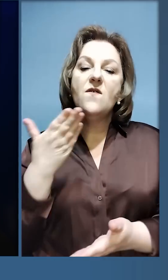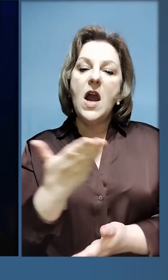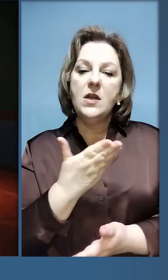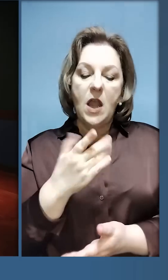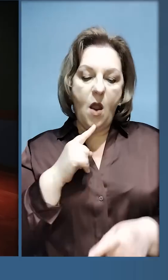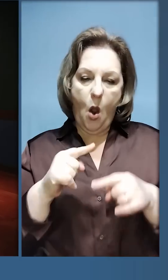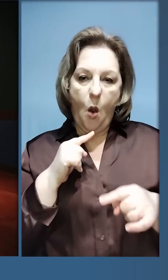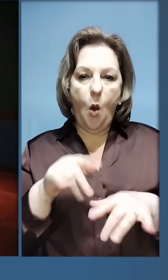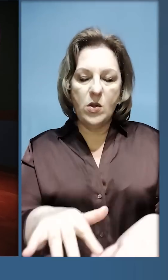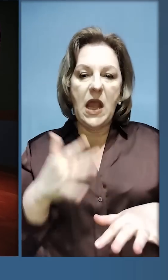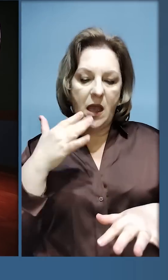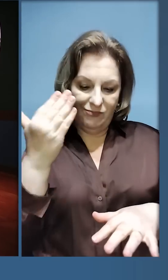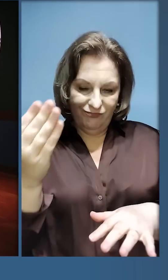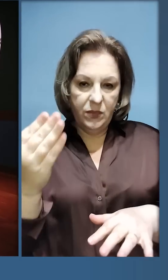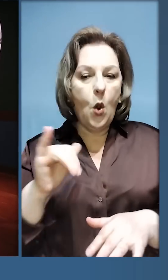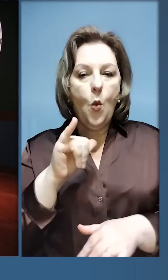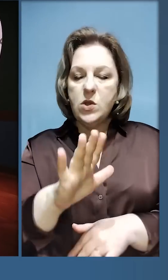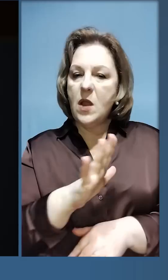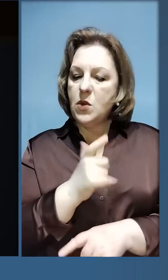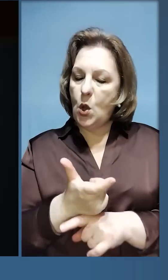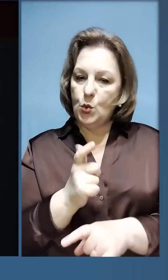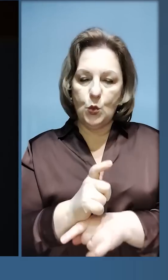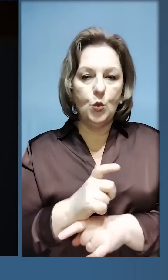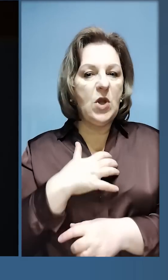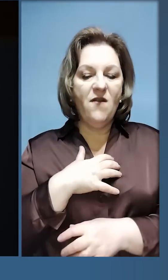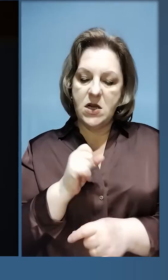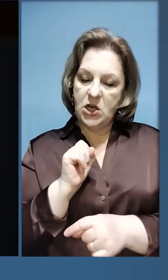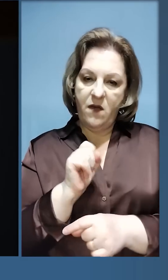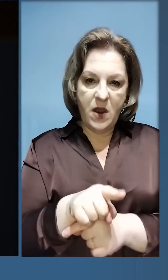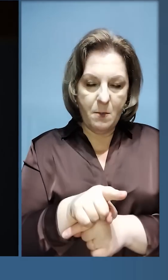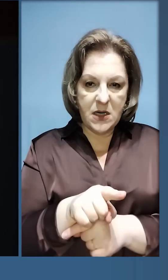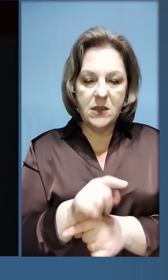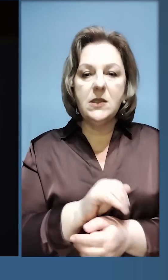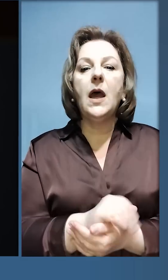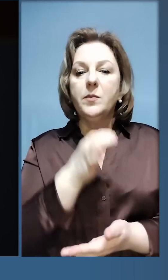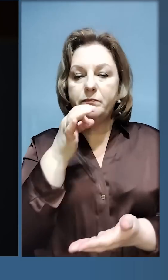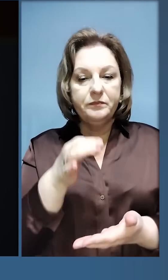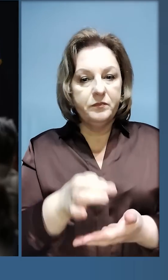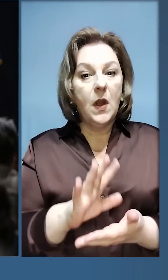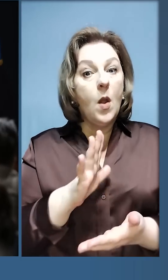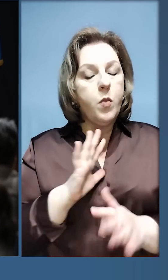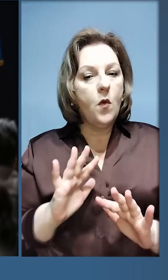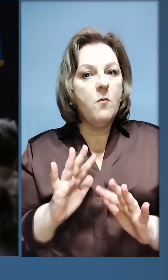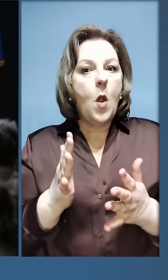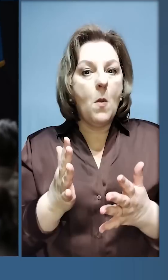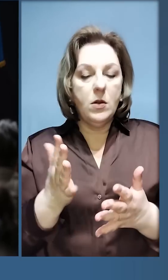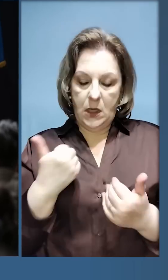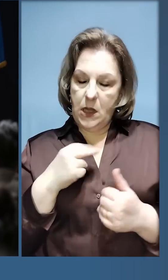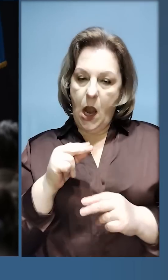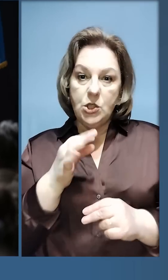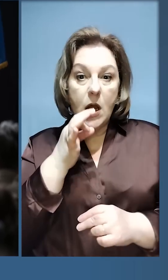правильно сказали, вона виступала в Конгресі, у неї була дуже важлива місія. Був момент,